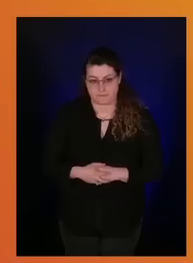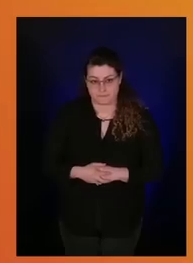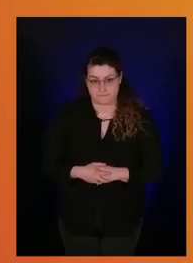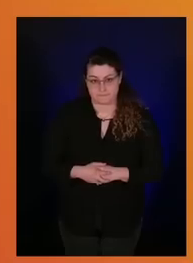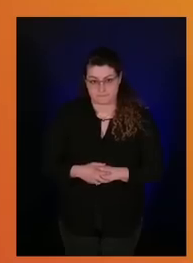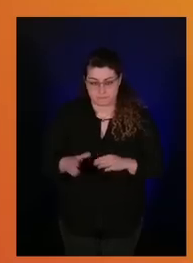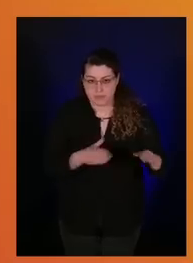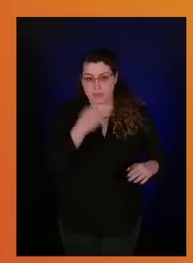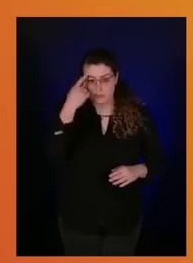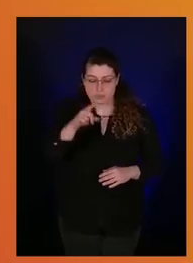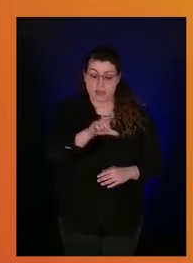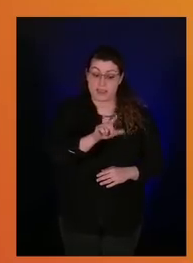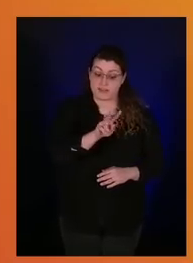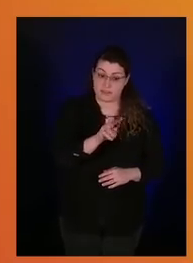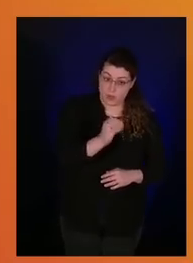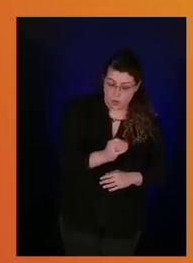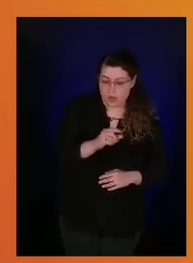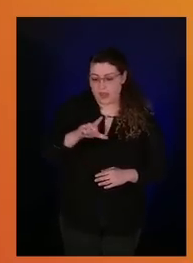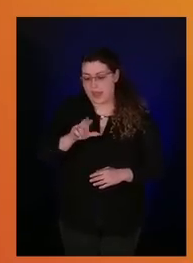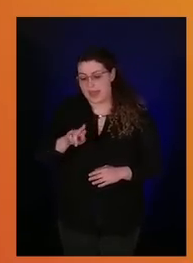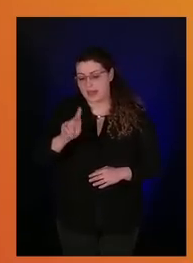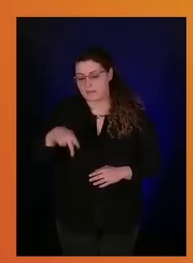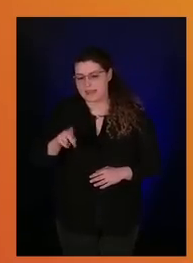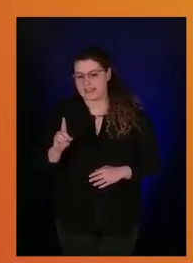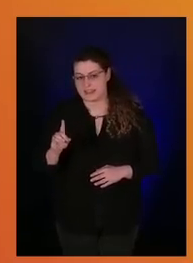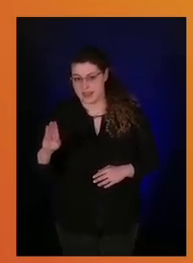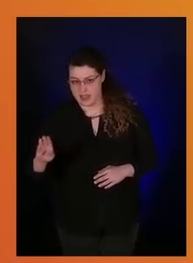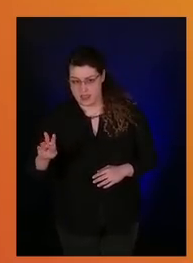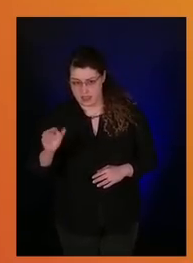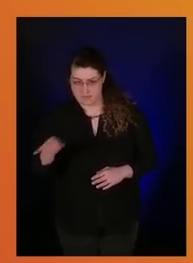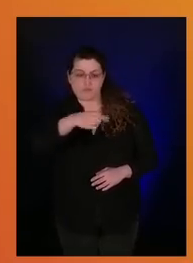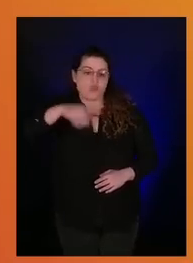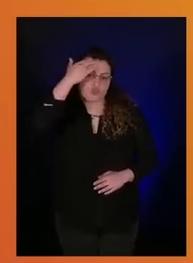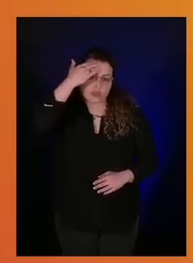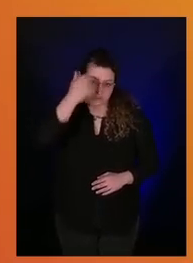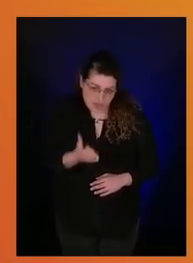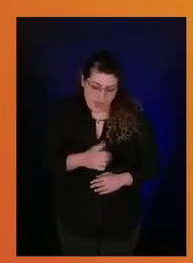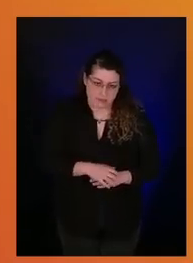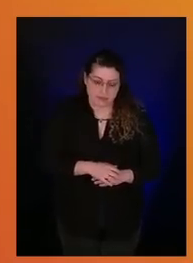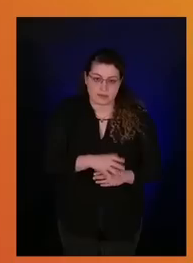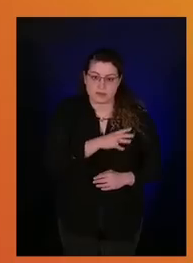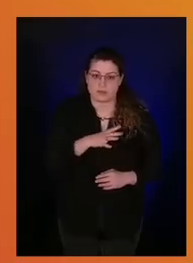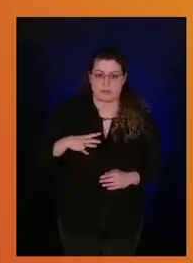Pour la NVO et la RPDS, les revues qu'on connaît très bien à la CGT, qui sont les nôtres, on accueille Millet Laurent.